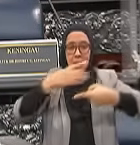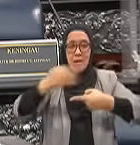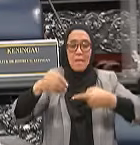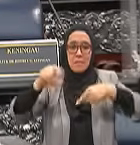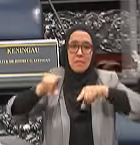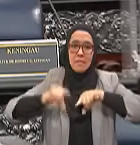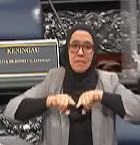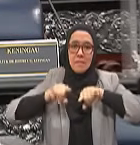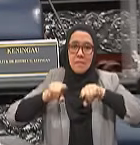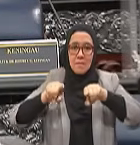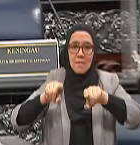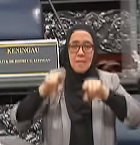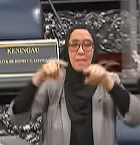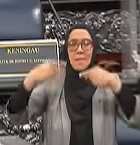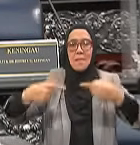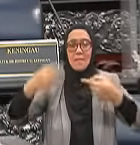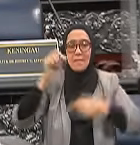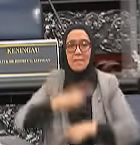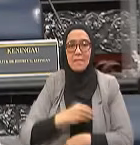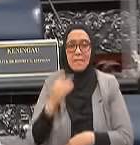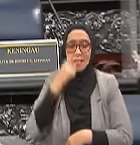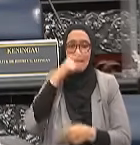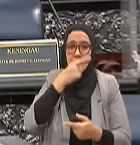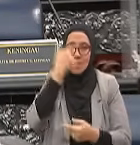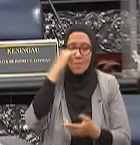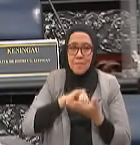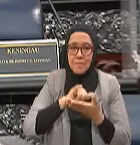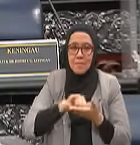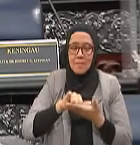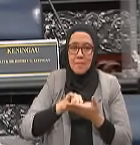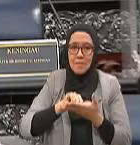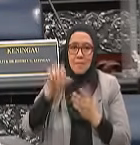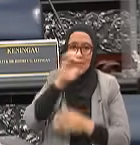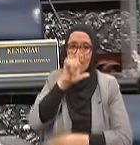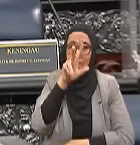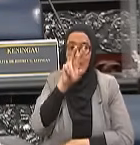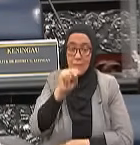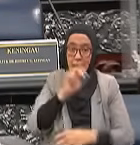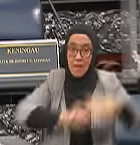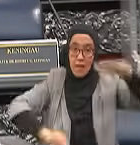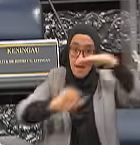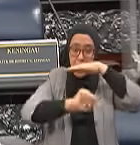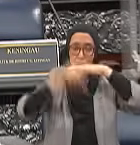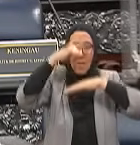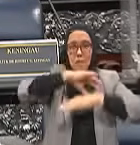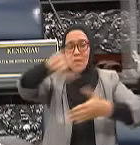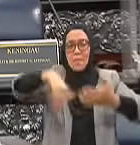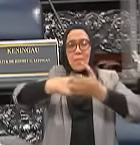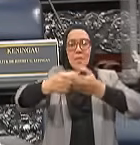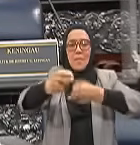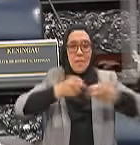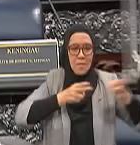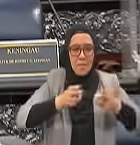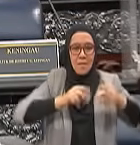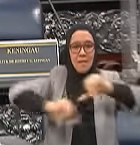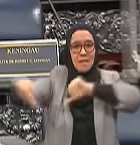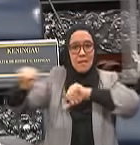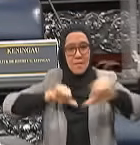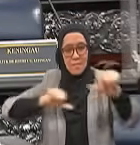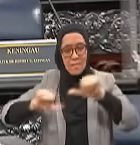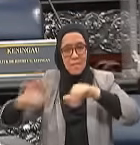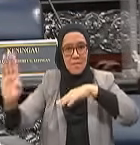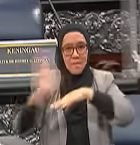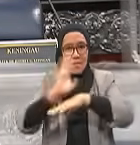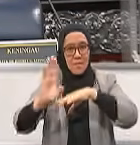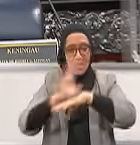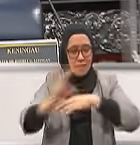pembulih dengan izin enabler atau Iman asas bagi pengurusan bagi Chinese activity pelaporan termasuklah perdagangan